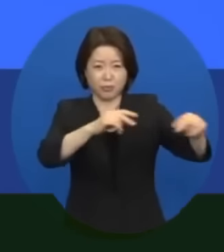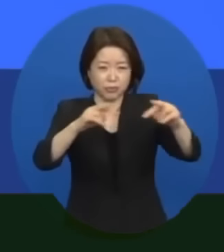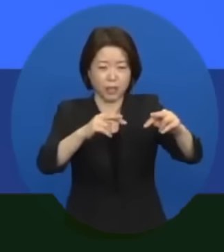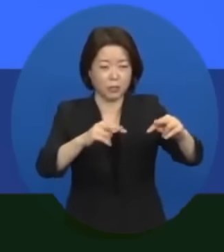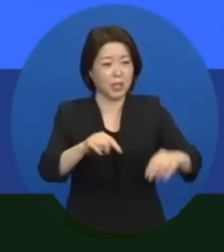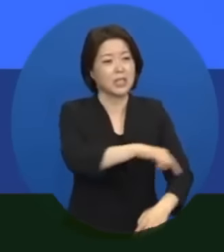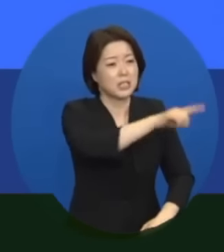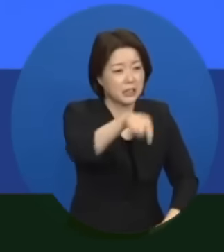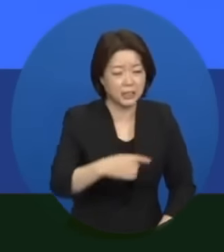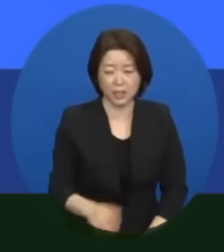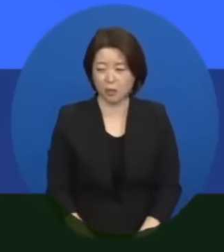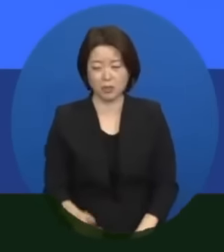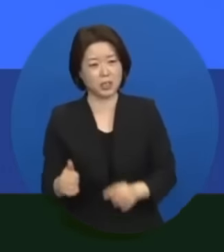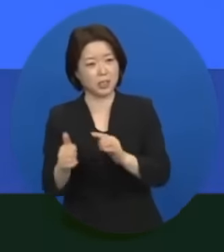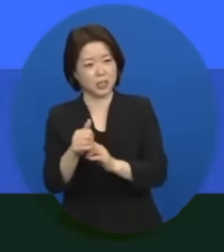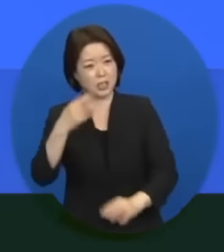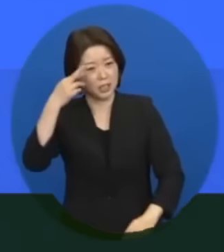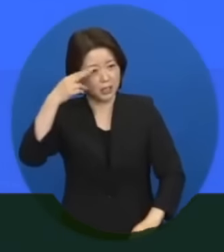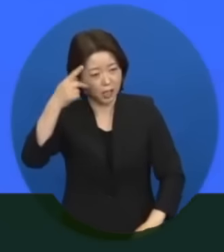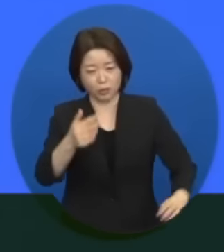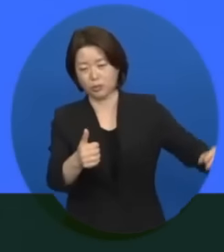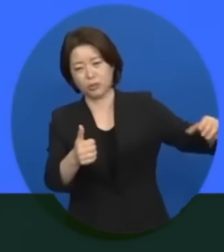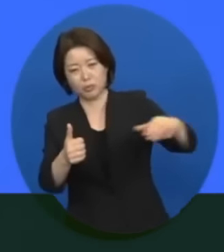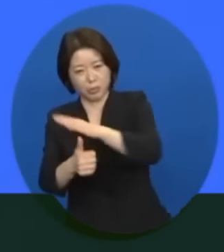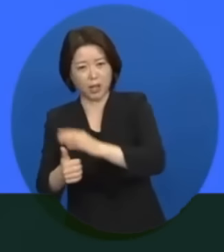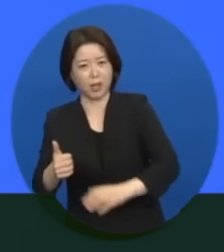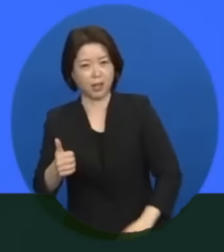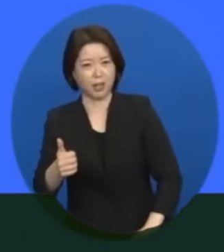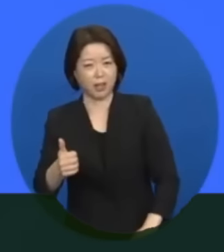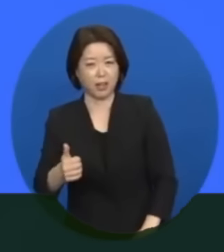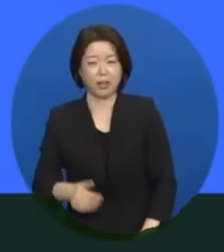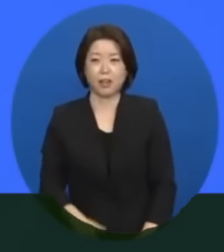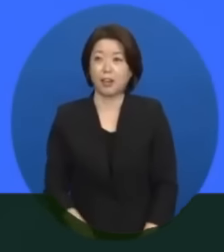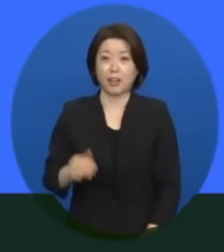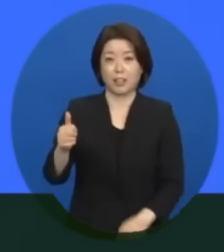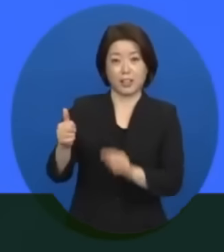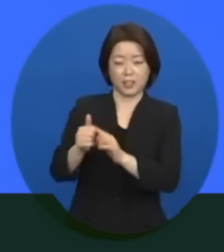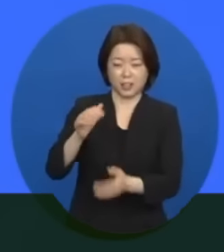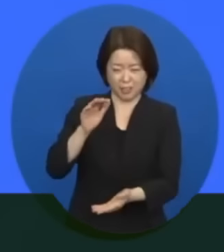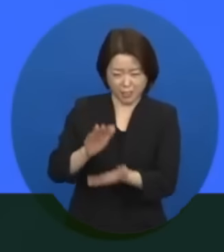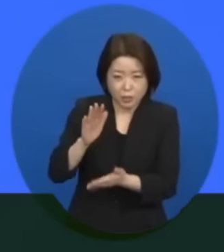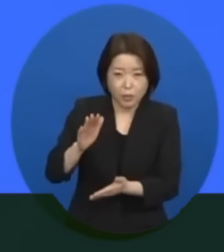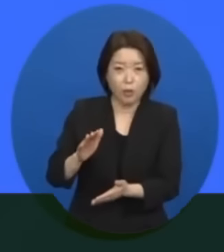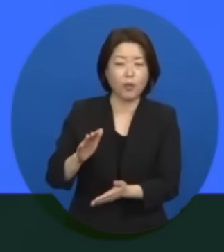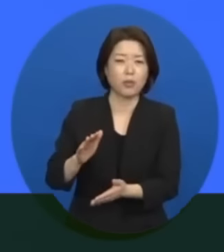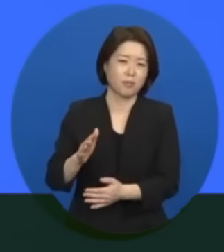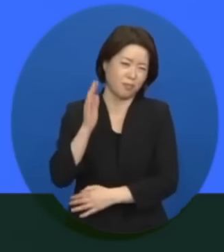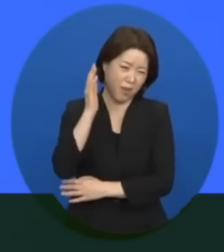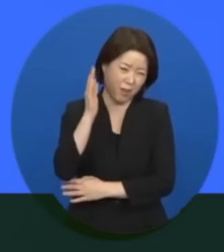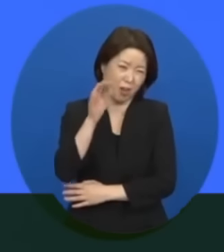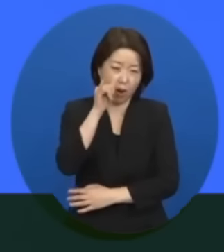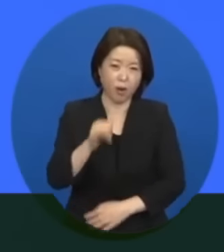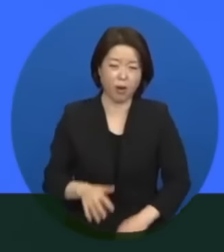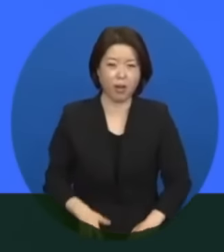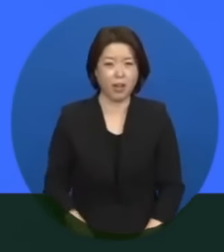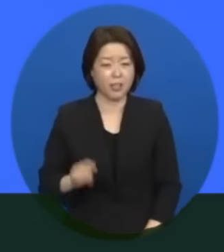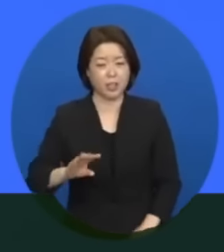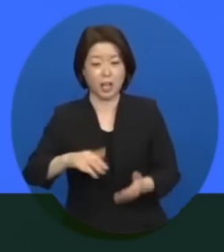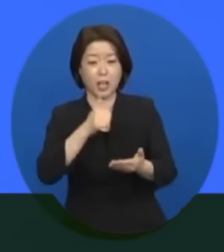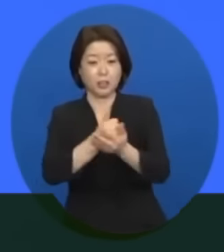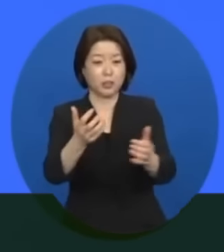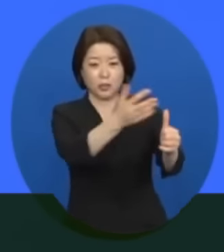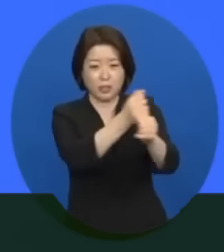거예요 이 회심한 사울에게 열정이 있었잖아요이 불도저와 같은 열정이 있었거든요데 그것을 그리스도인들을 잡아다